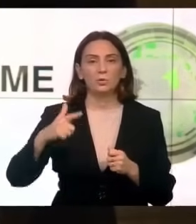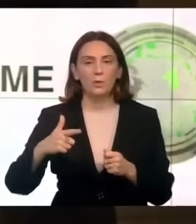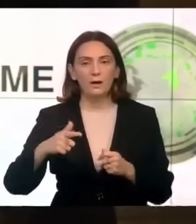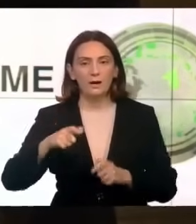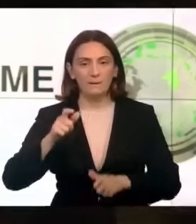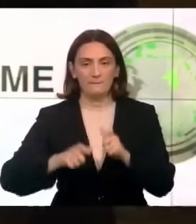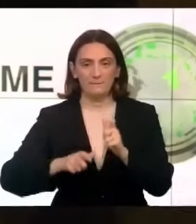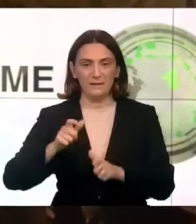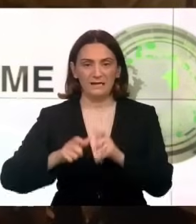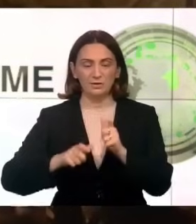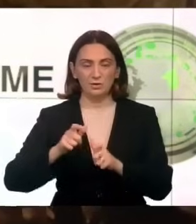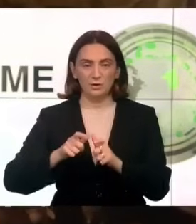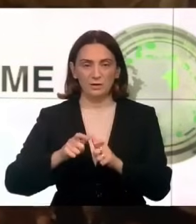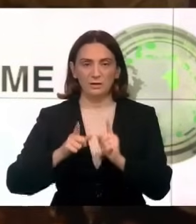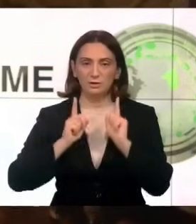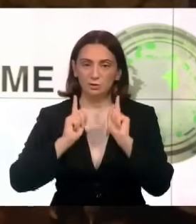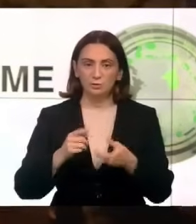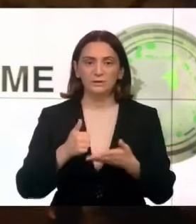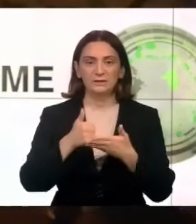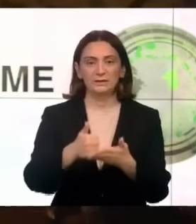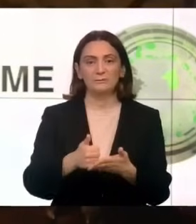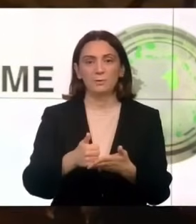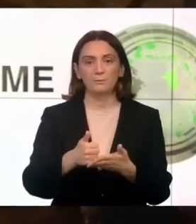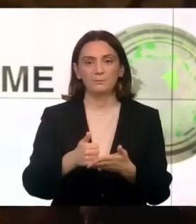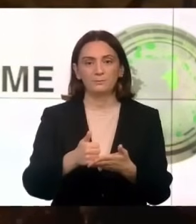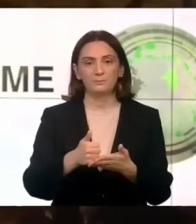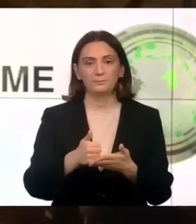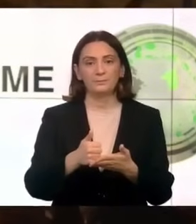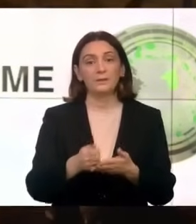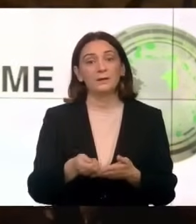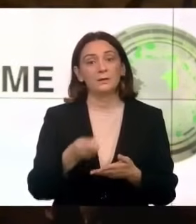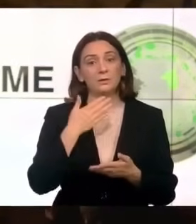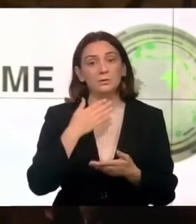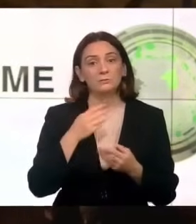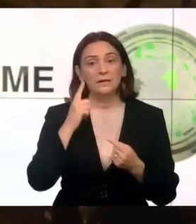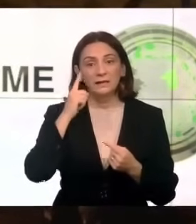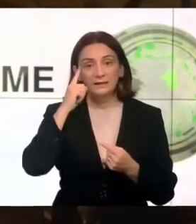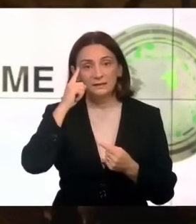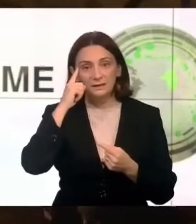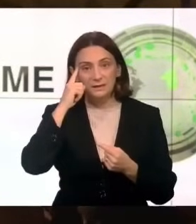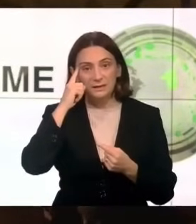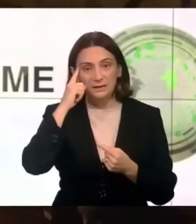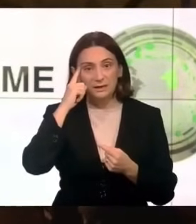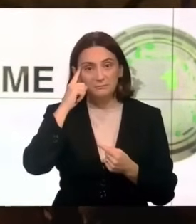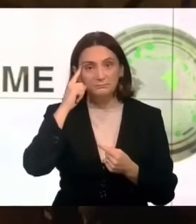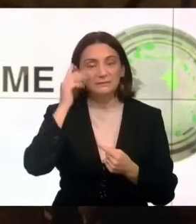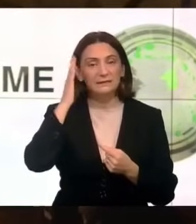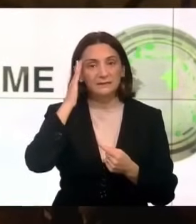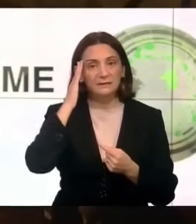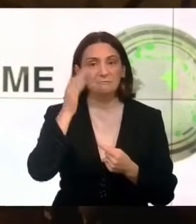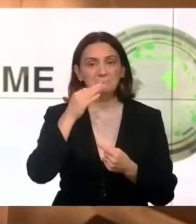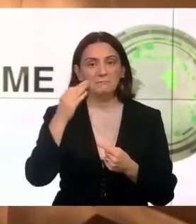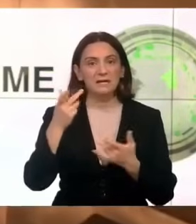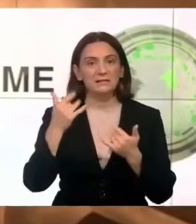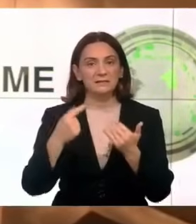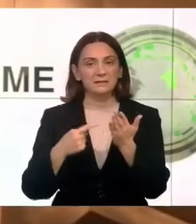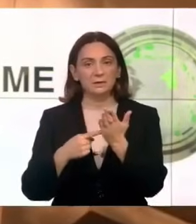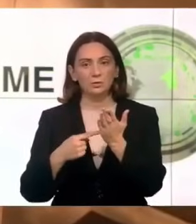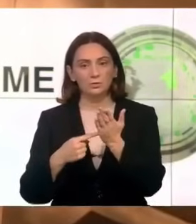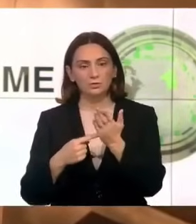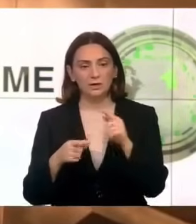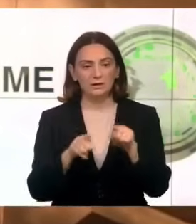administratës amerikane që foli në kushte anonimiteti, për shkak se vende si Kina i kuptojnë mundësitë që ofron kjo teknologji për